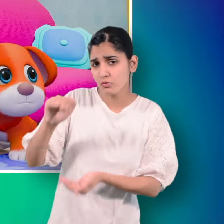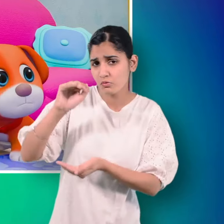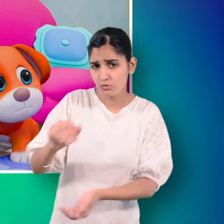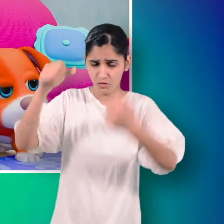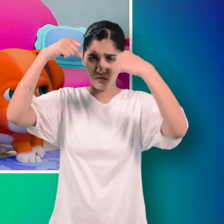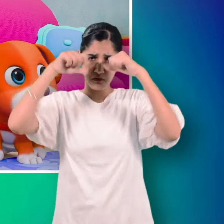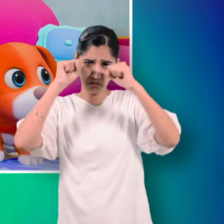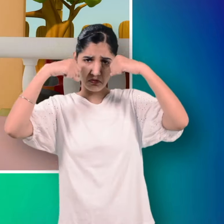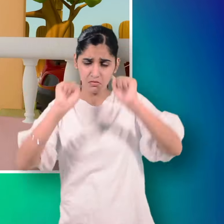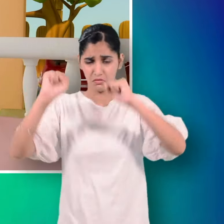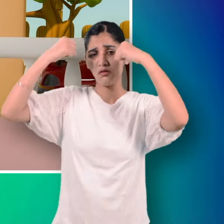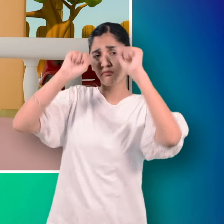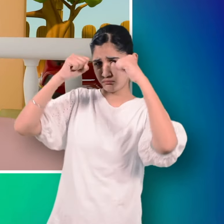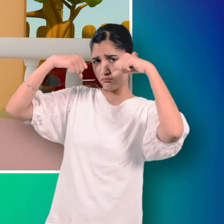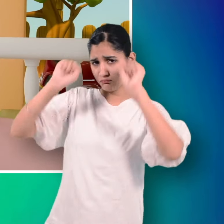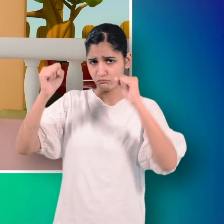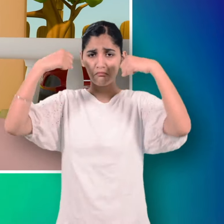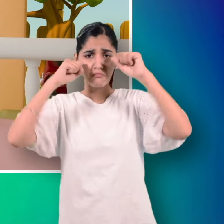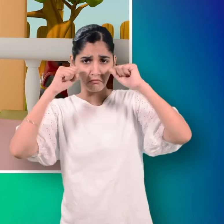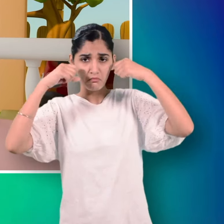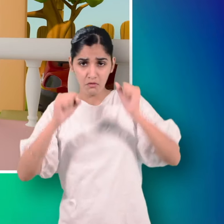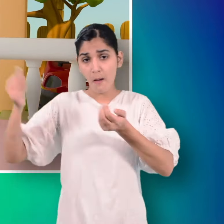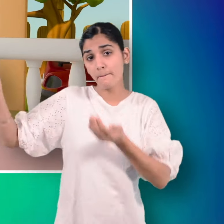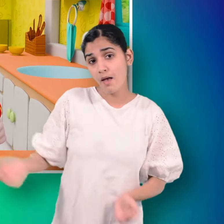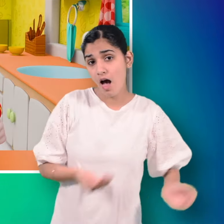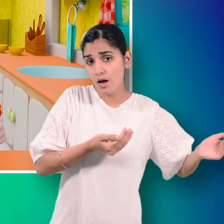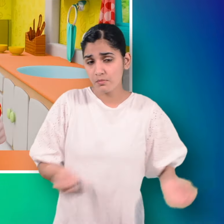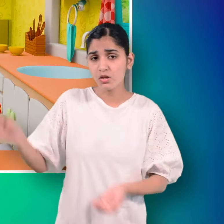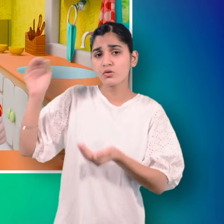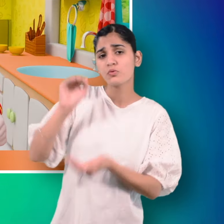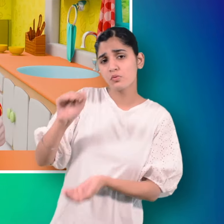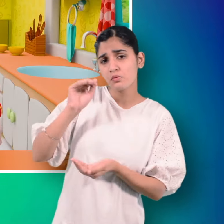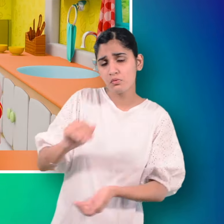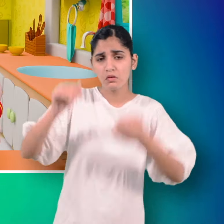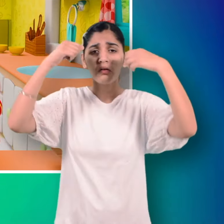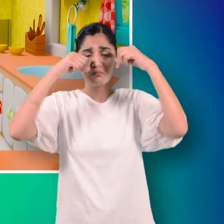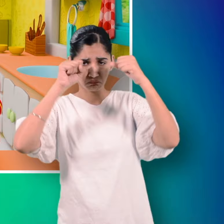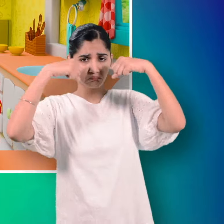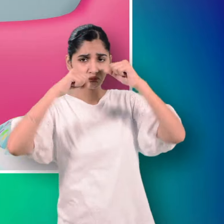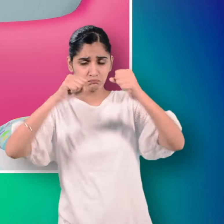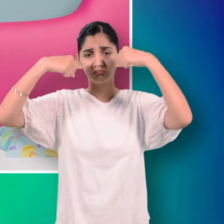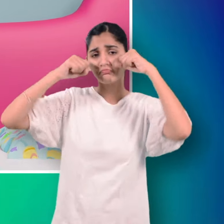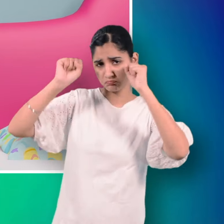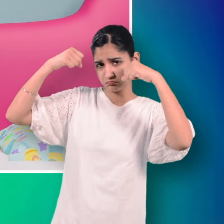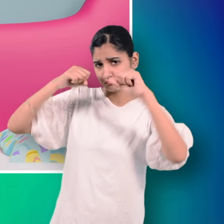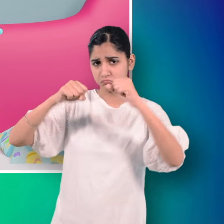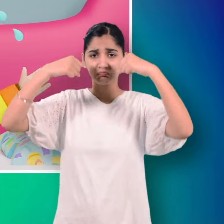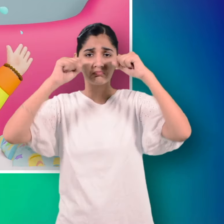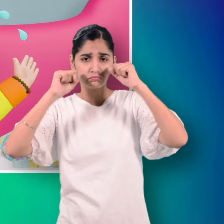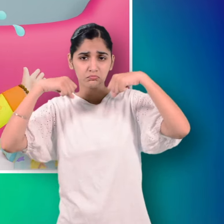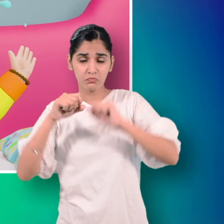बेबी रो रहा था छोटा बेबी छोटा बेबी रो रहा था छोटा